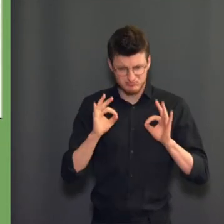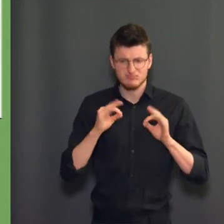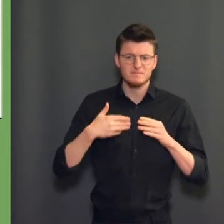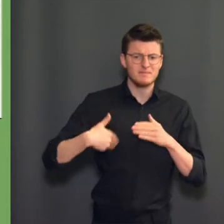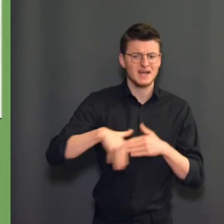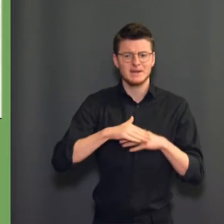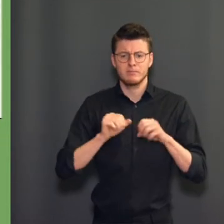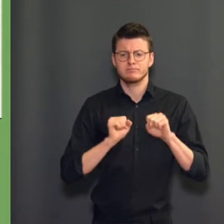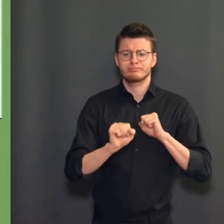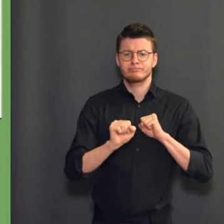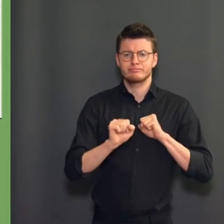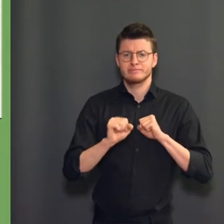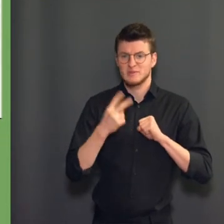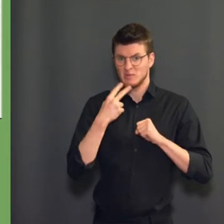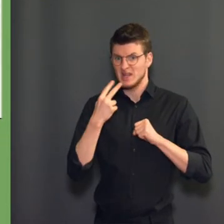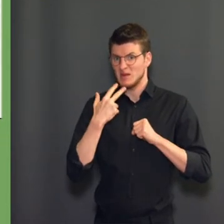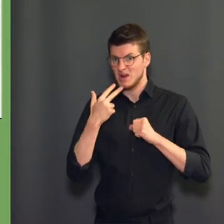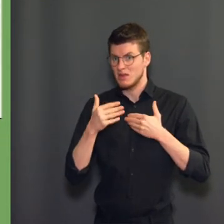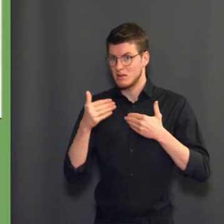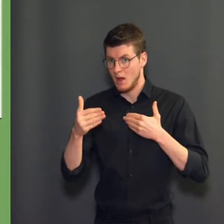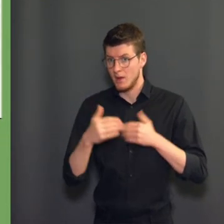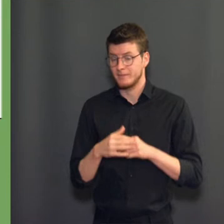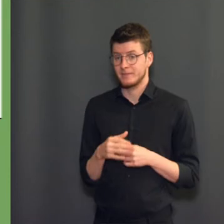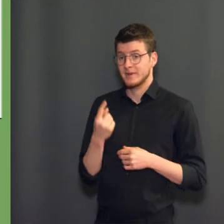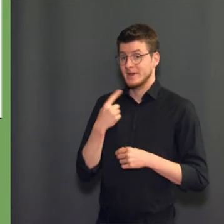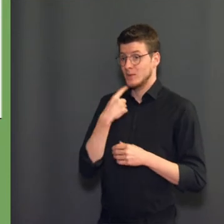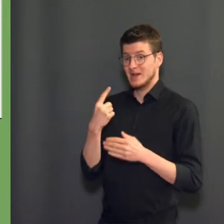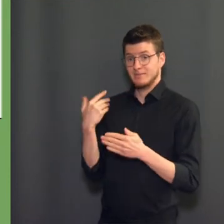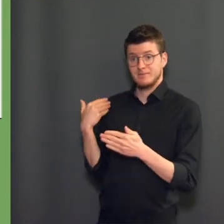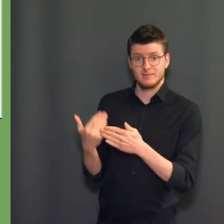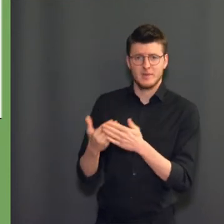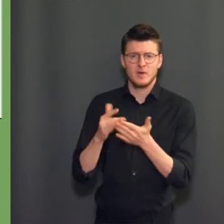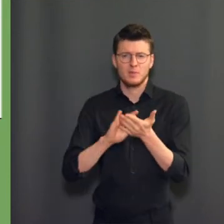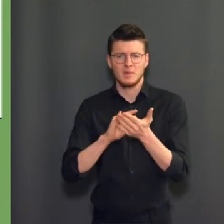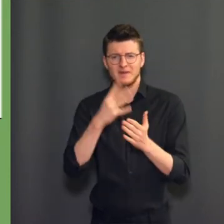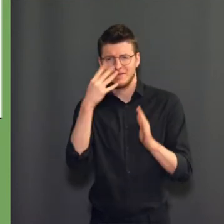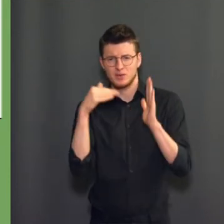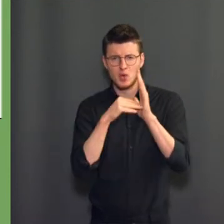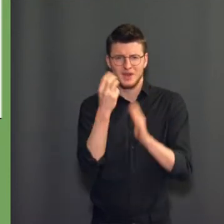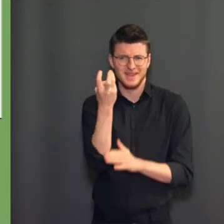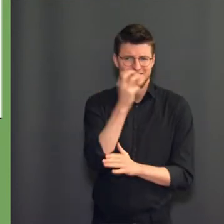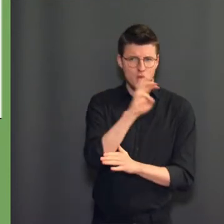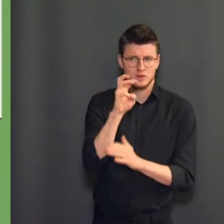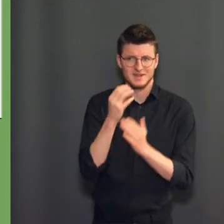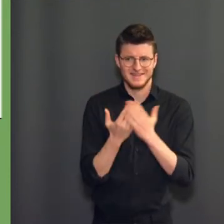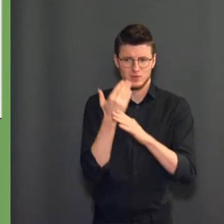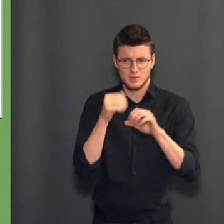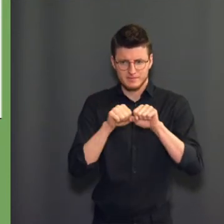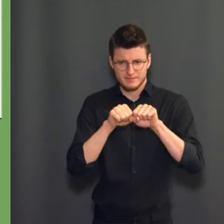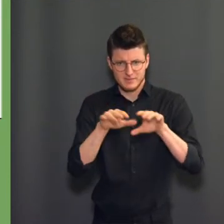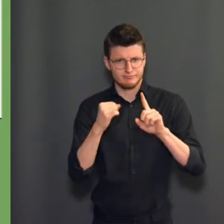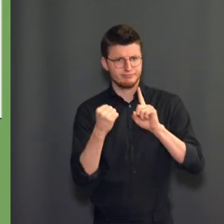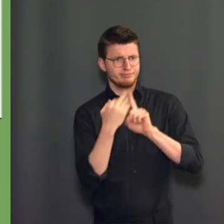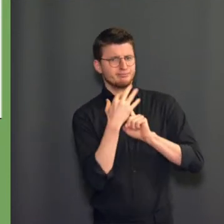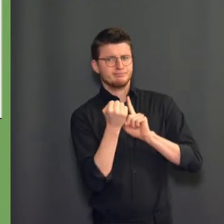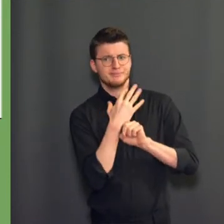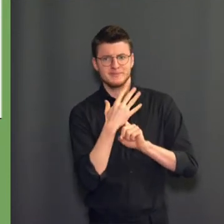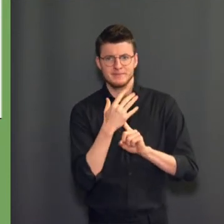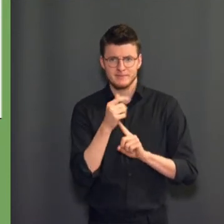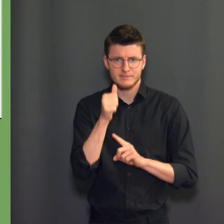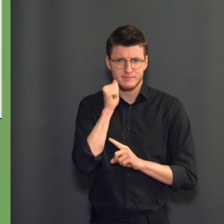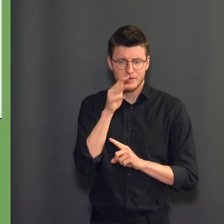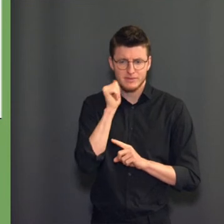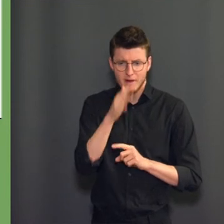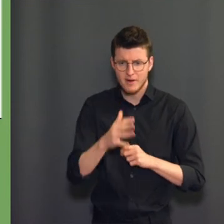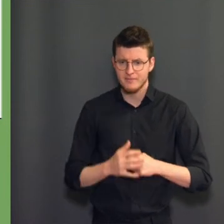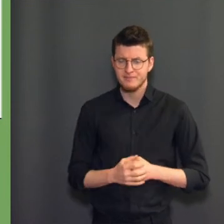De afgelopen week werden er gemiddeld 4.300 nieuwe besmettingen per dag vastgesteld.